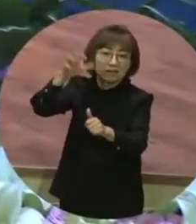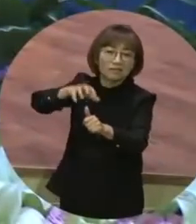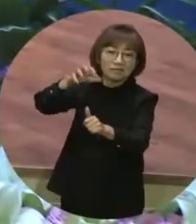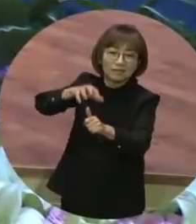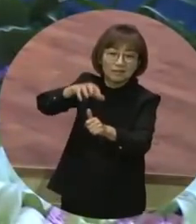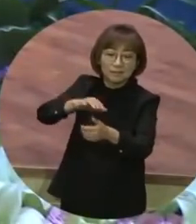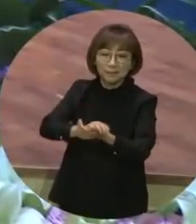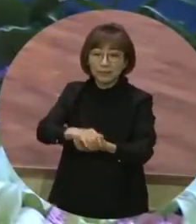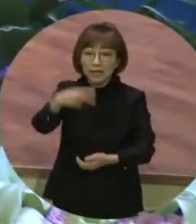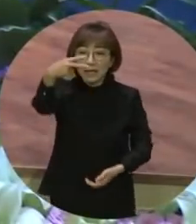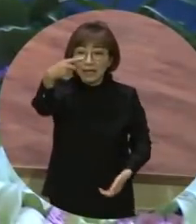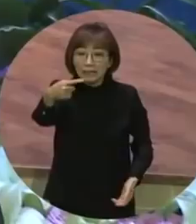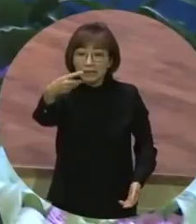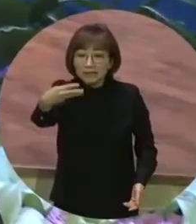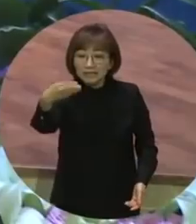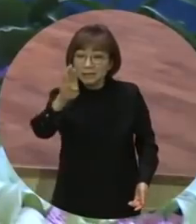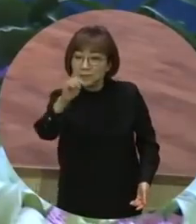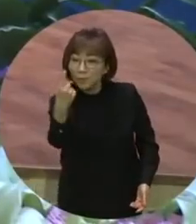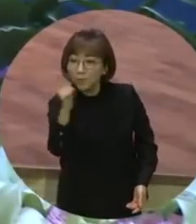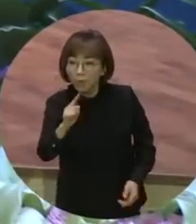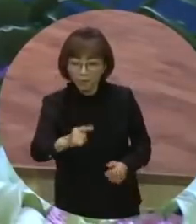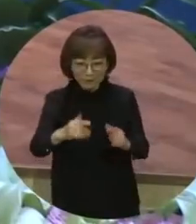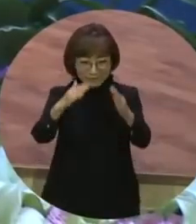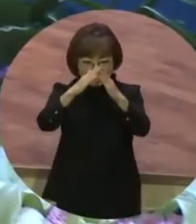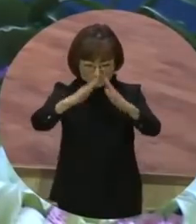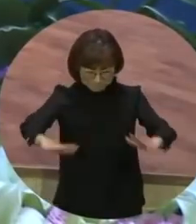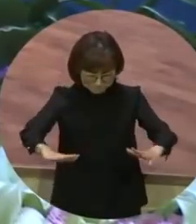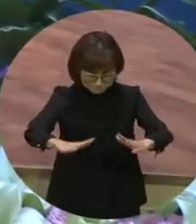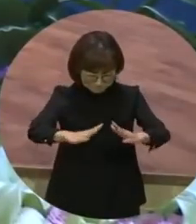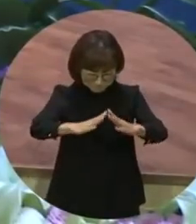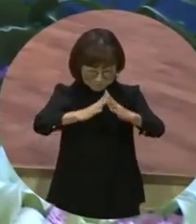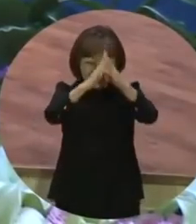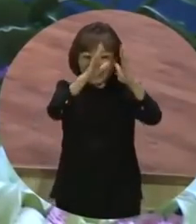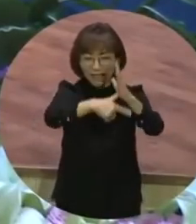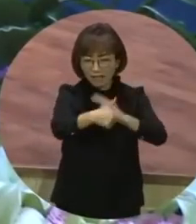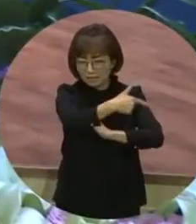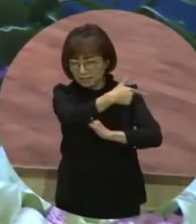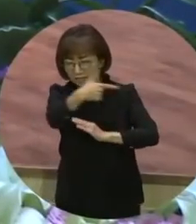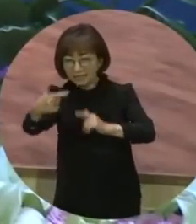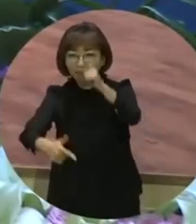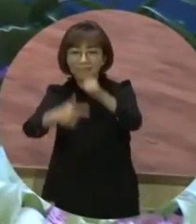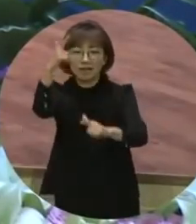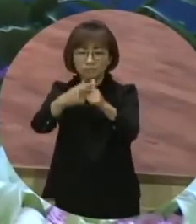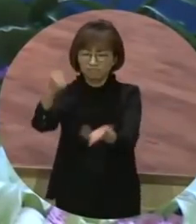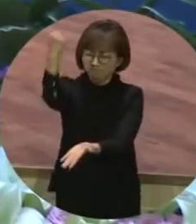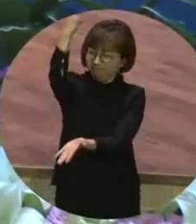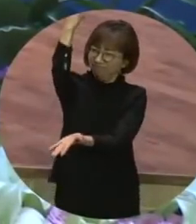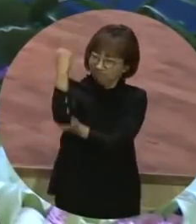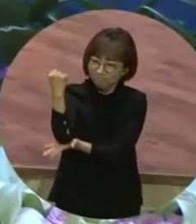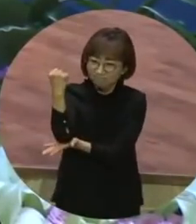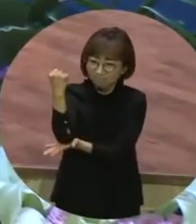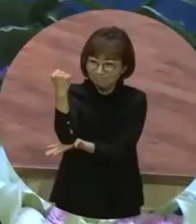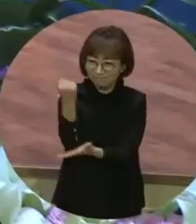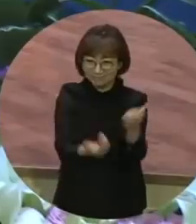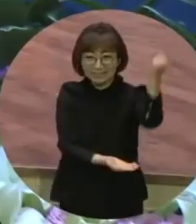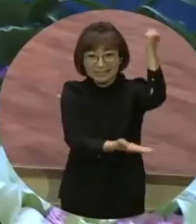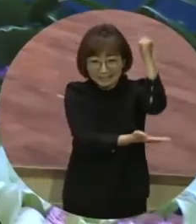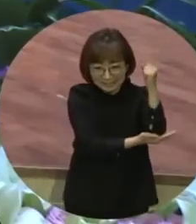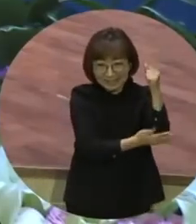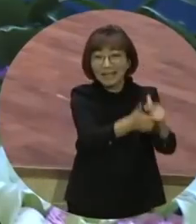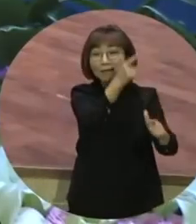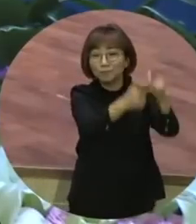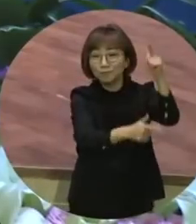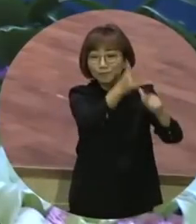뭐요? 집을 짓는데 큰 대들보지요. 큰 저목이지요. 엄청난 기둥이지요.